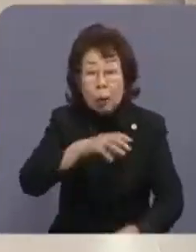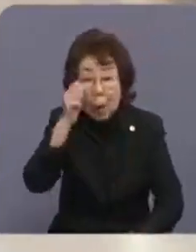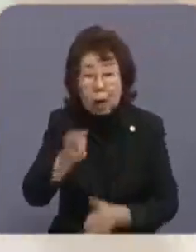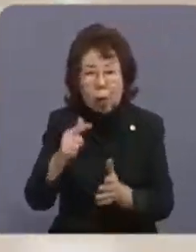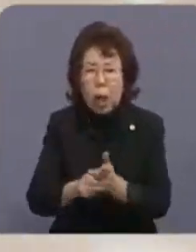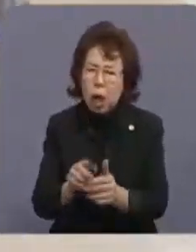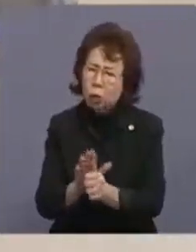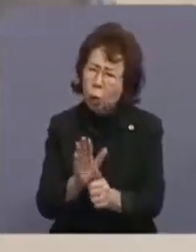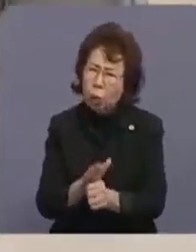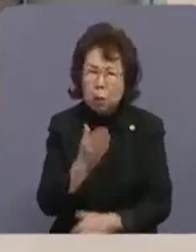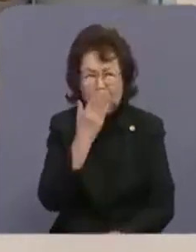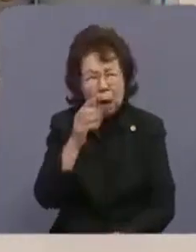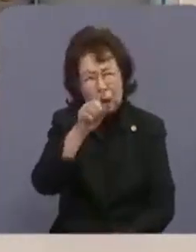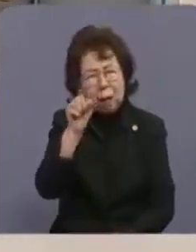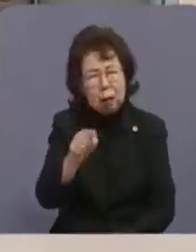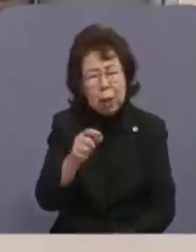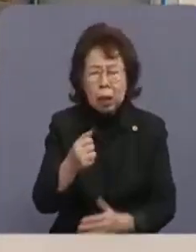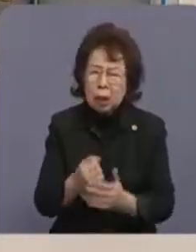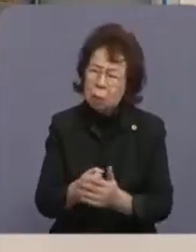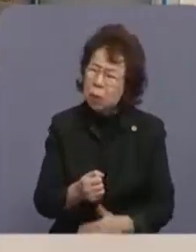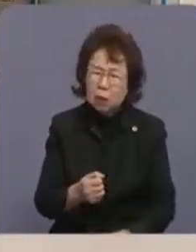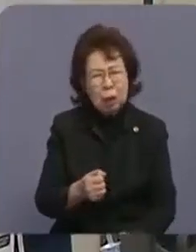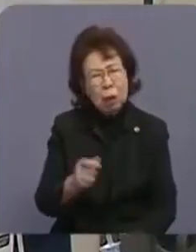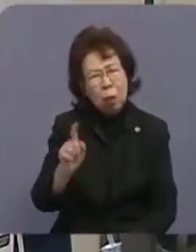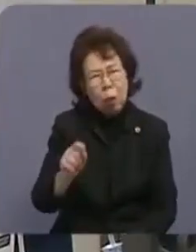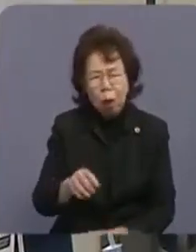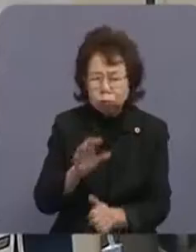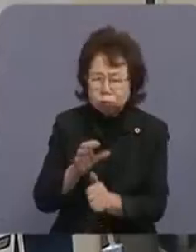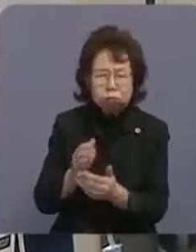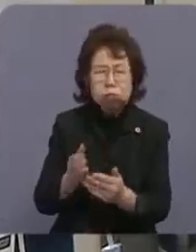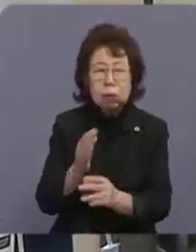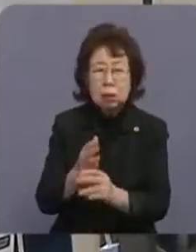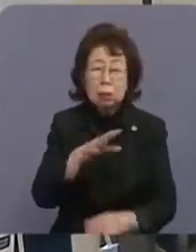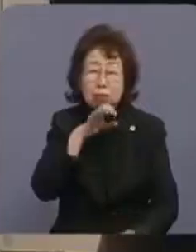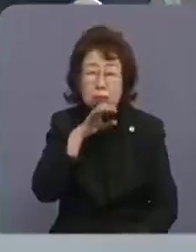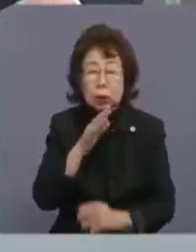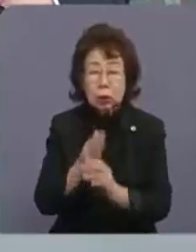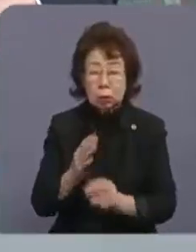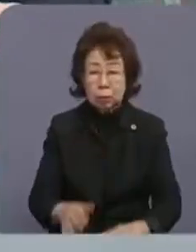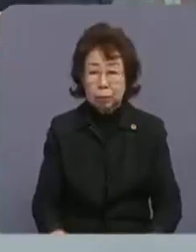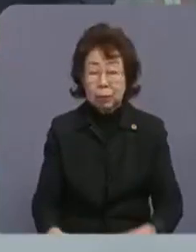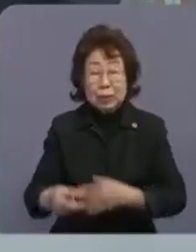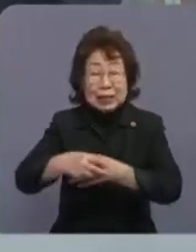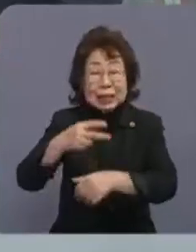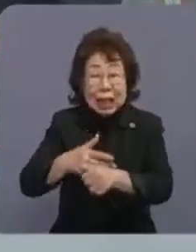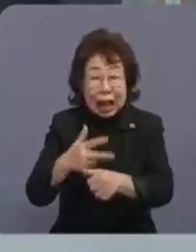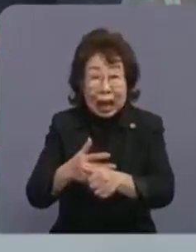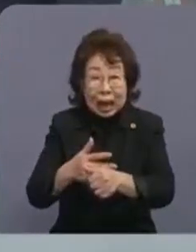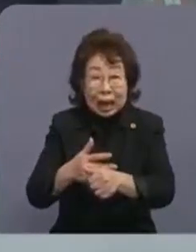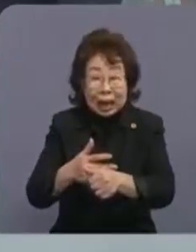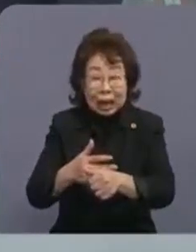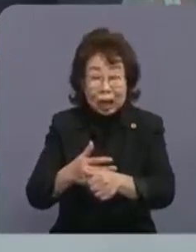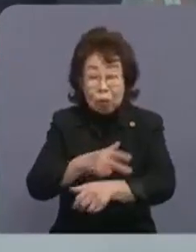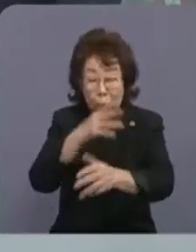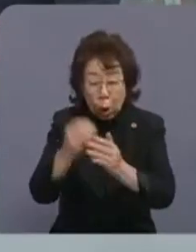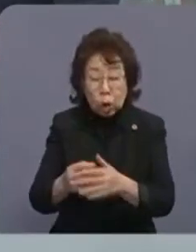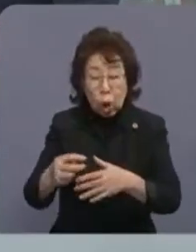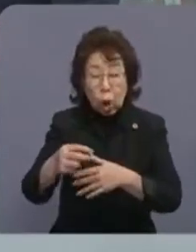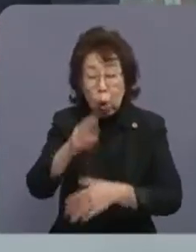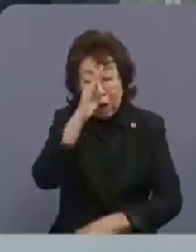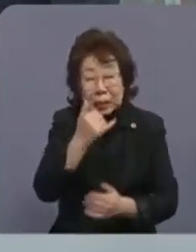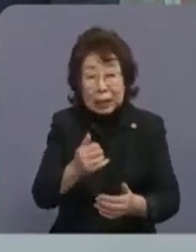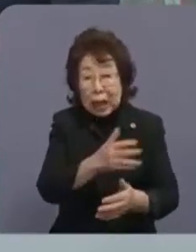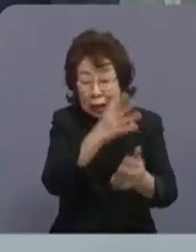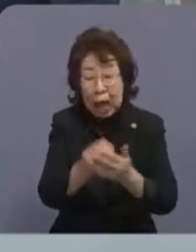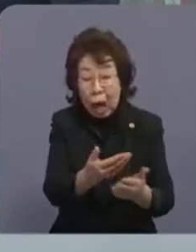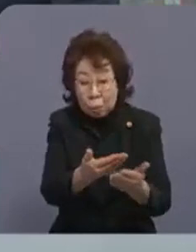도움이 될지는 의문이라서 땜질 처방이라는 비판도 나오고 있는 겁니다 그 의사라고 해서 자기 모든 환자를